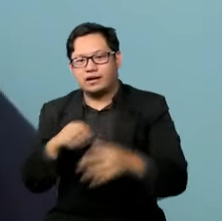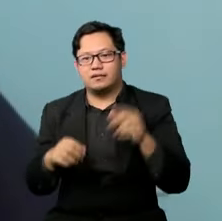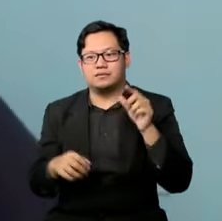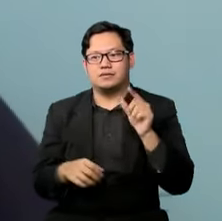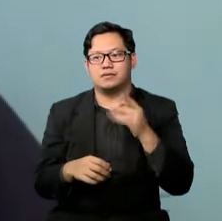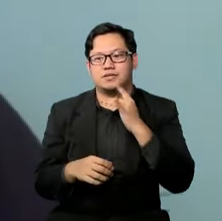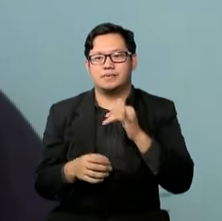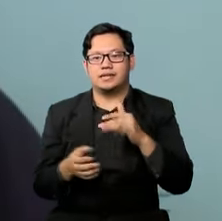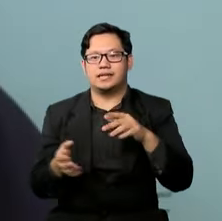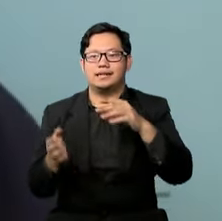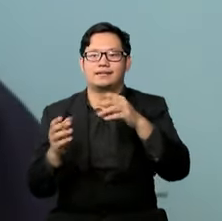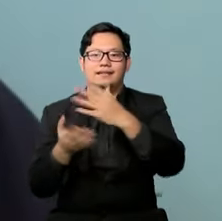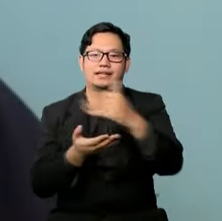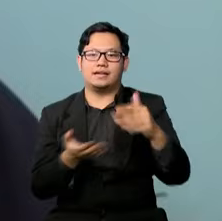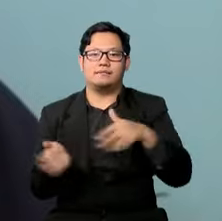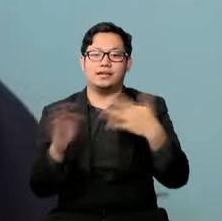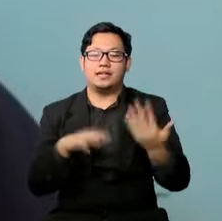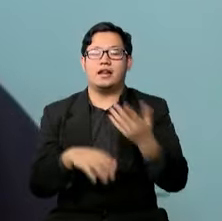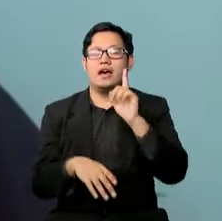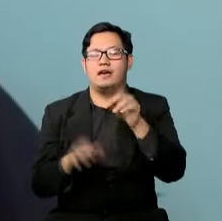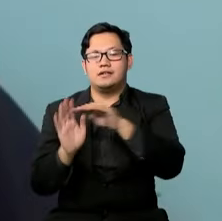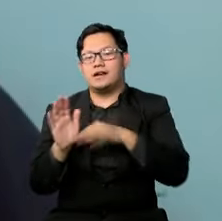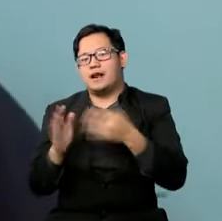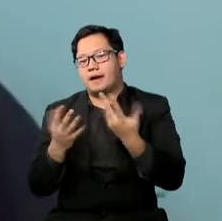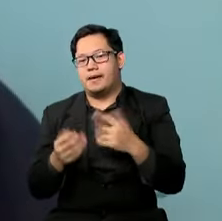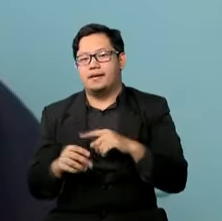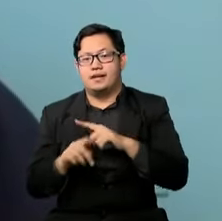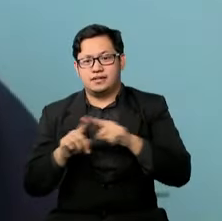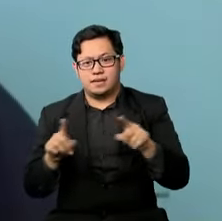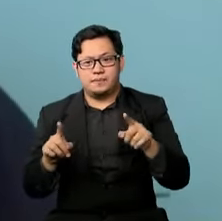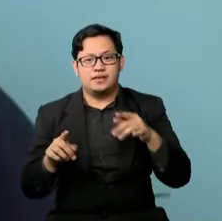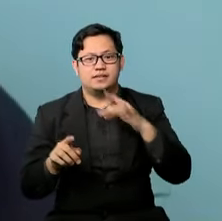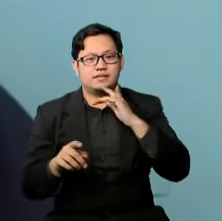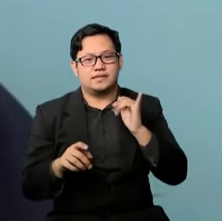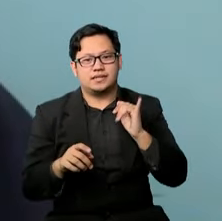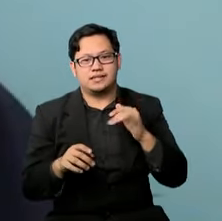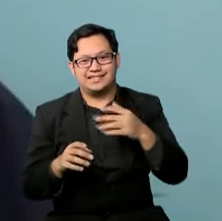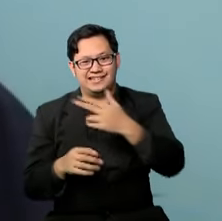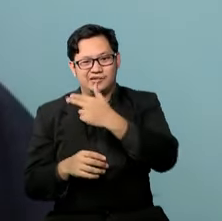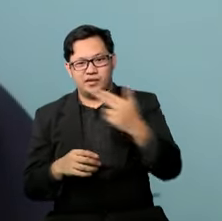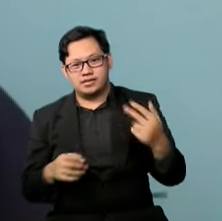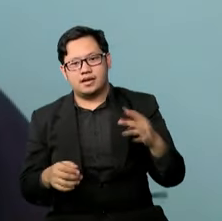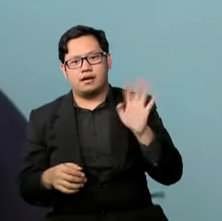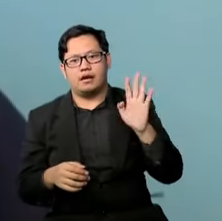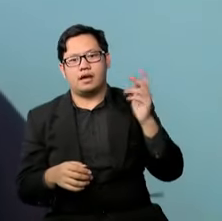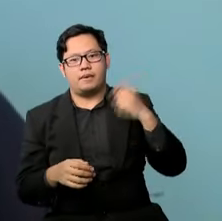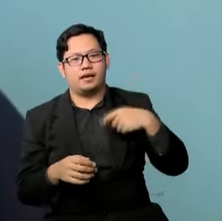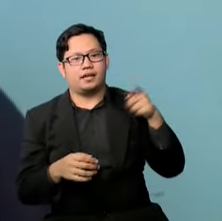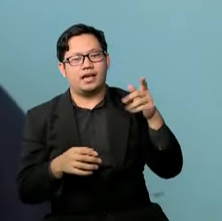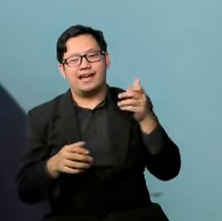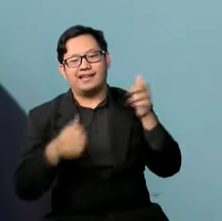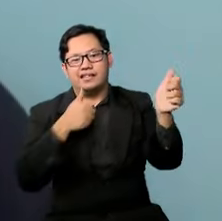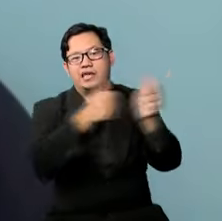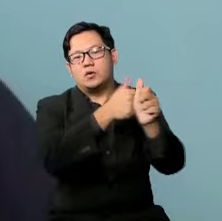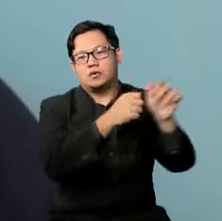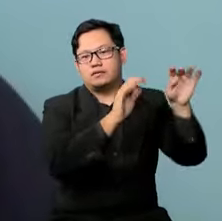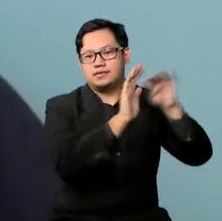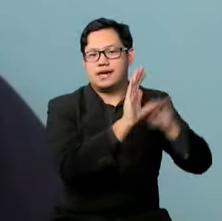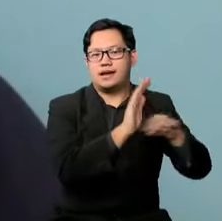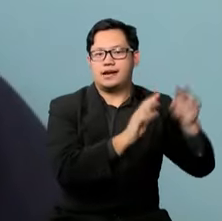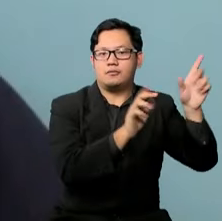tadi juga sudah dijelaskan bahwa kita tidak pakai Softex cute pramugari forever kita pakai OTP